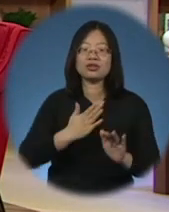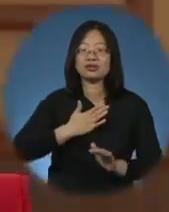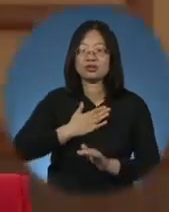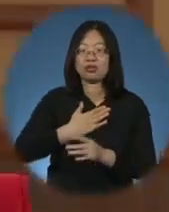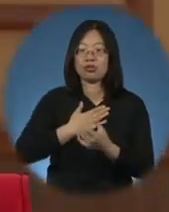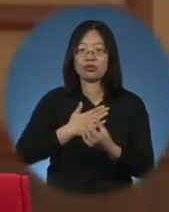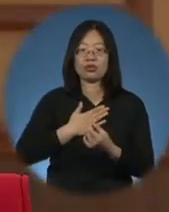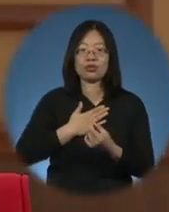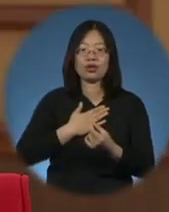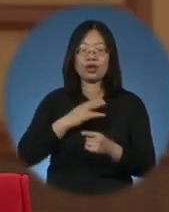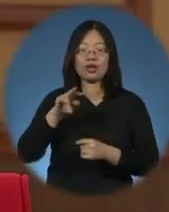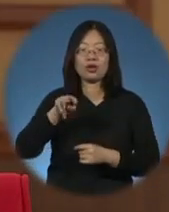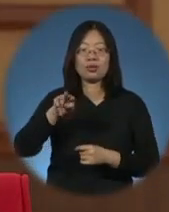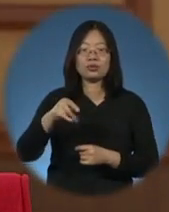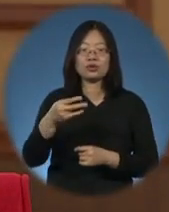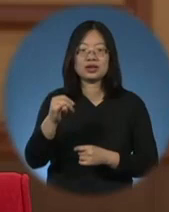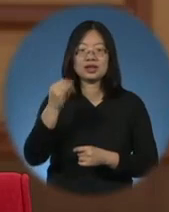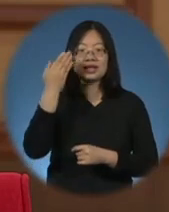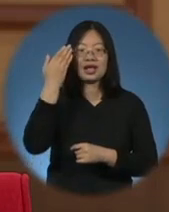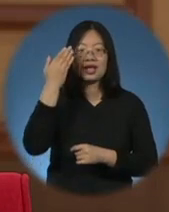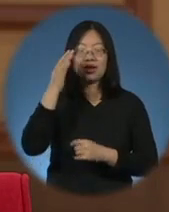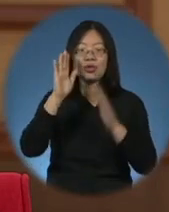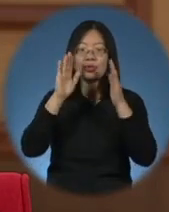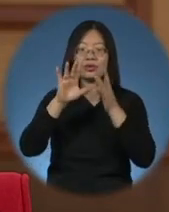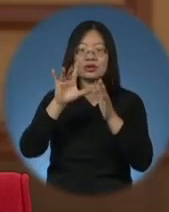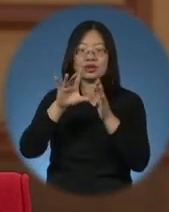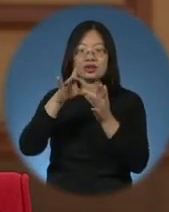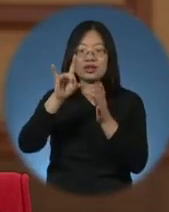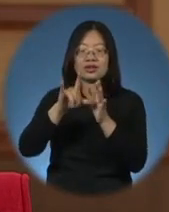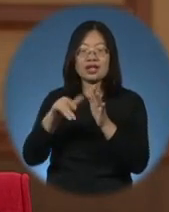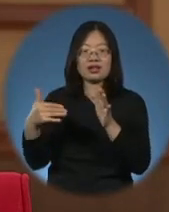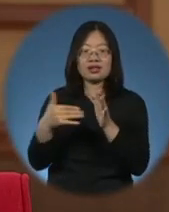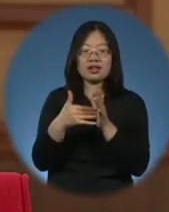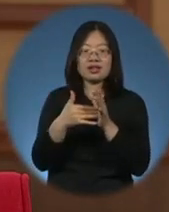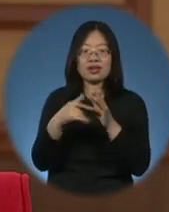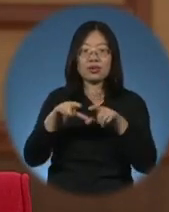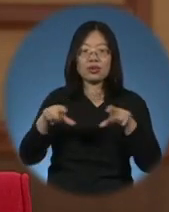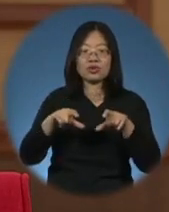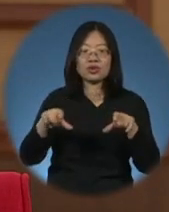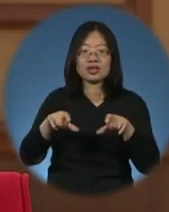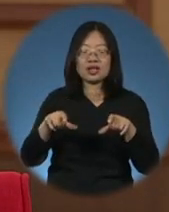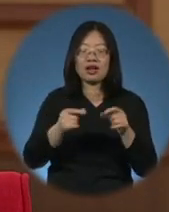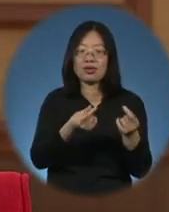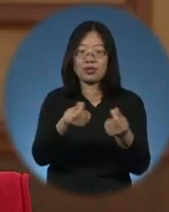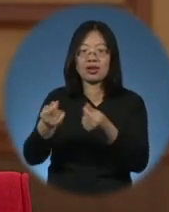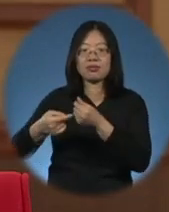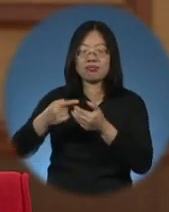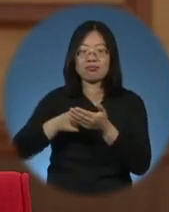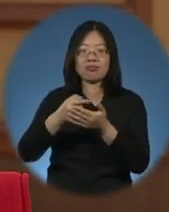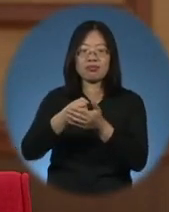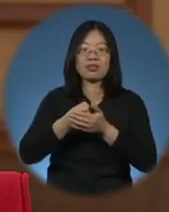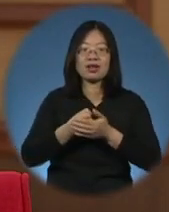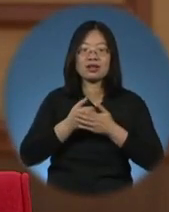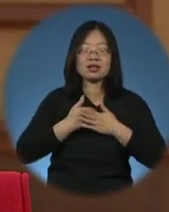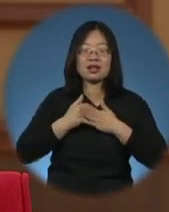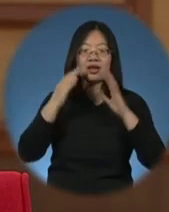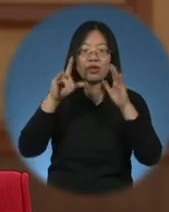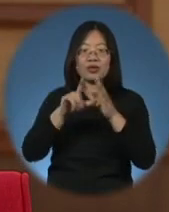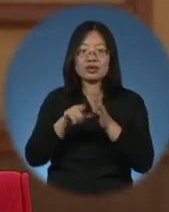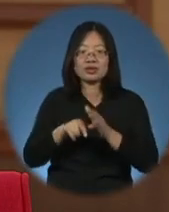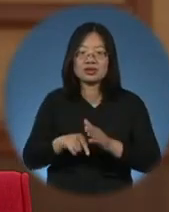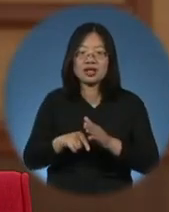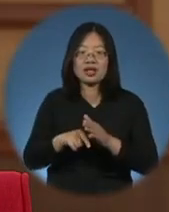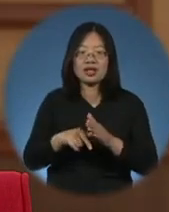저도 사실 물리학을 공부하려고 택할 때까지는 그 보통의 물리학자랑 똑같은 마음이었어요. 제가 어렸을